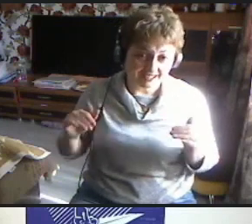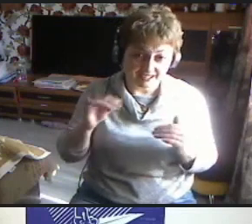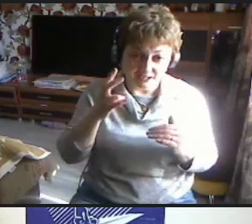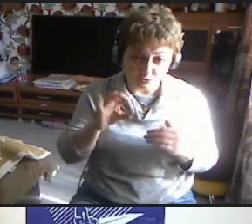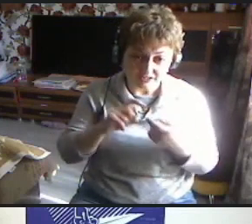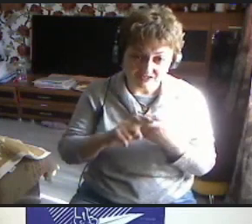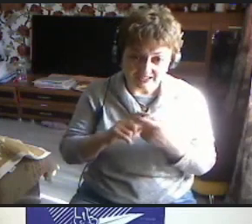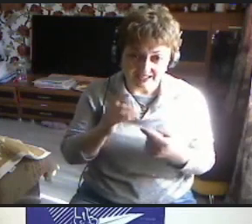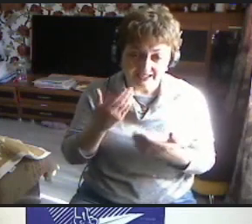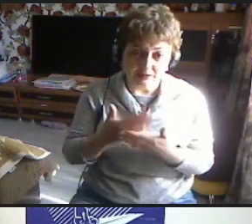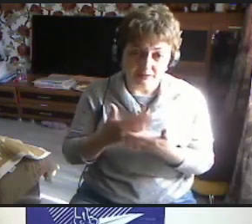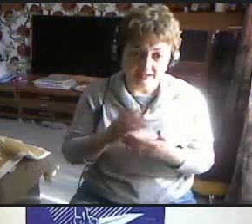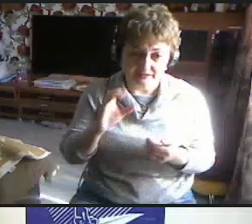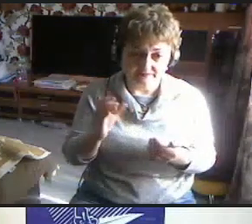с